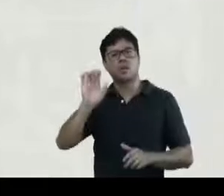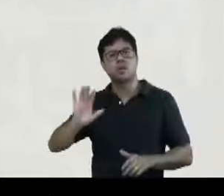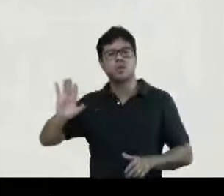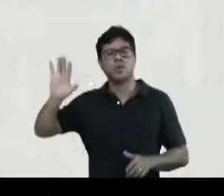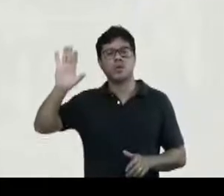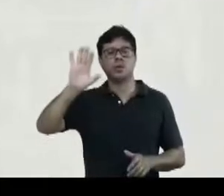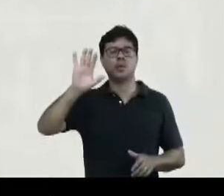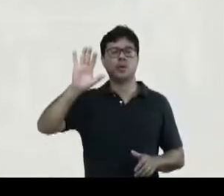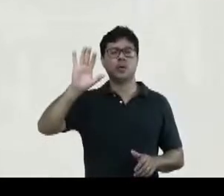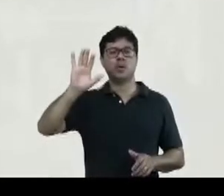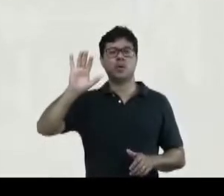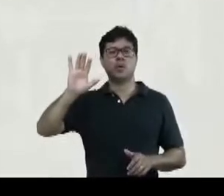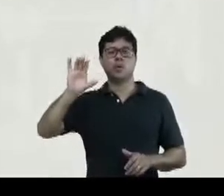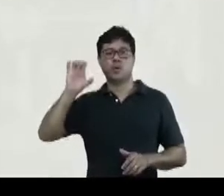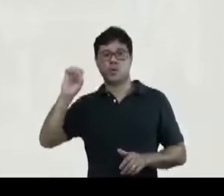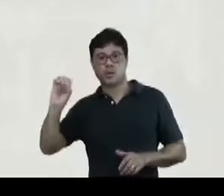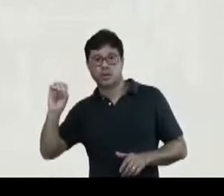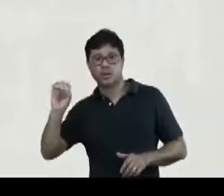neben den